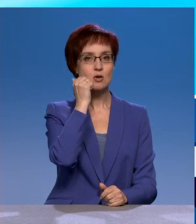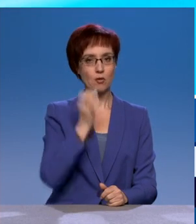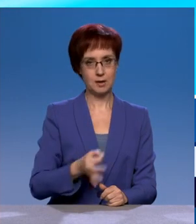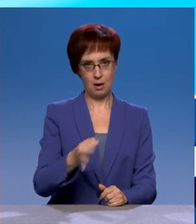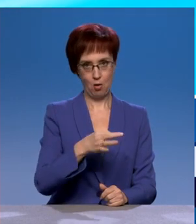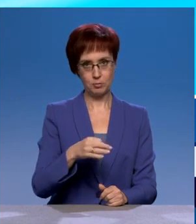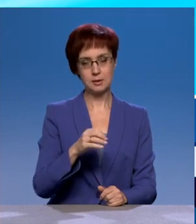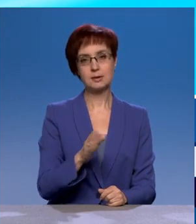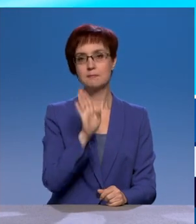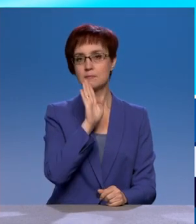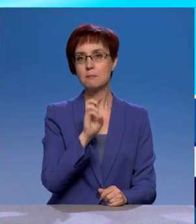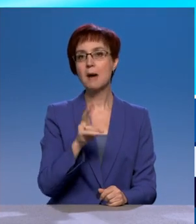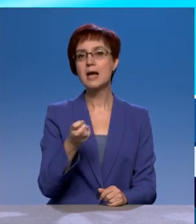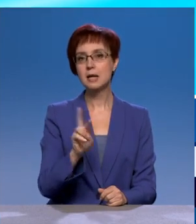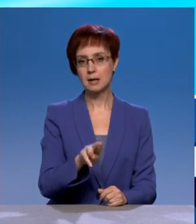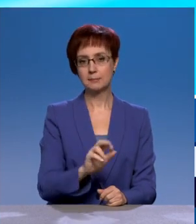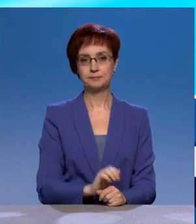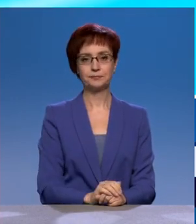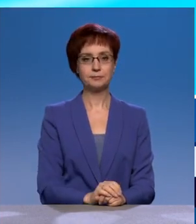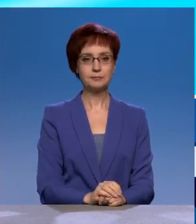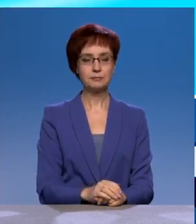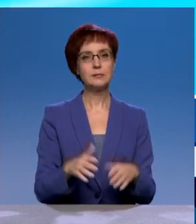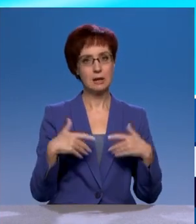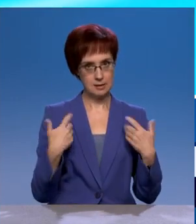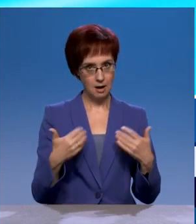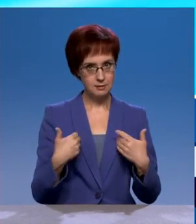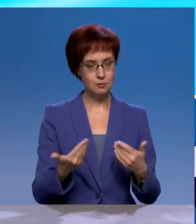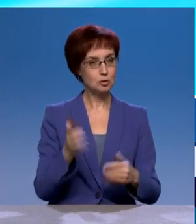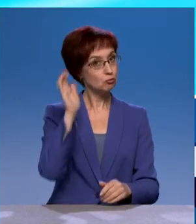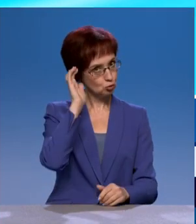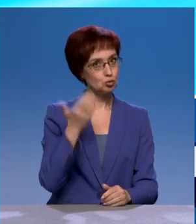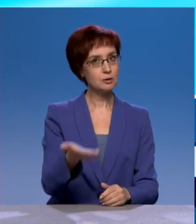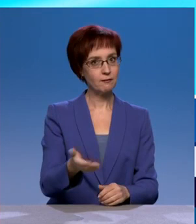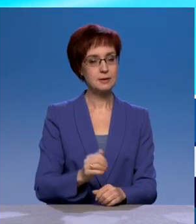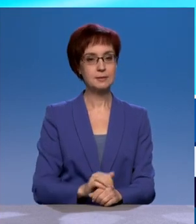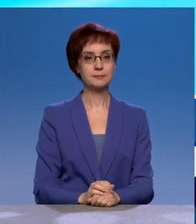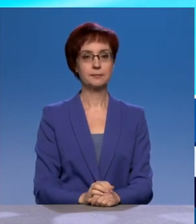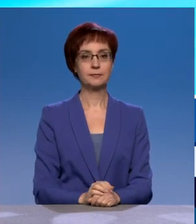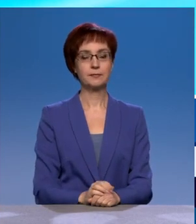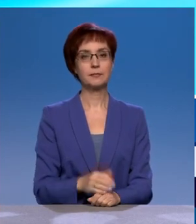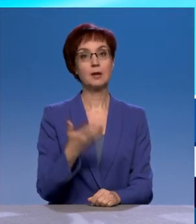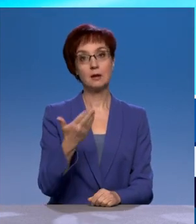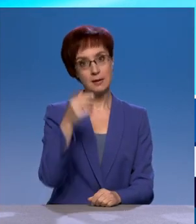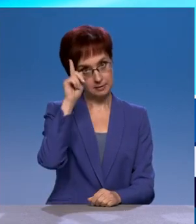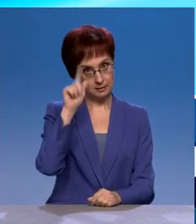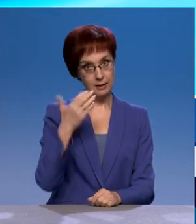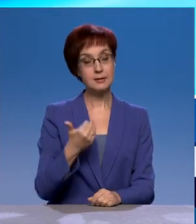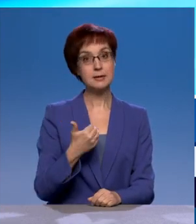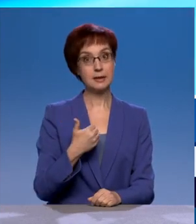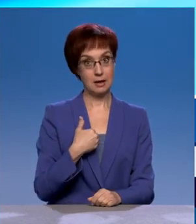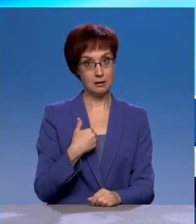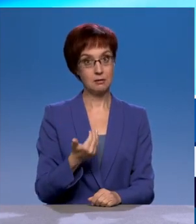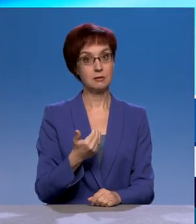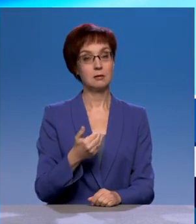Здравствуйте. Мы слушаем вас. Вы в эфире. Вы знаете, вот я закончила